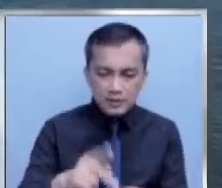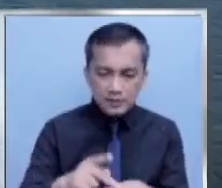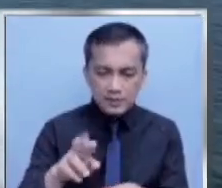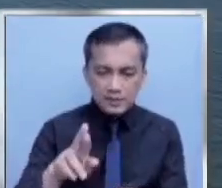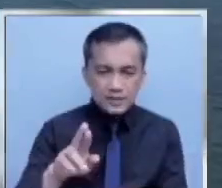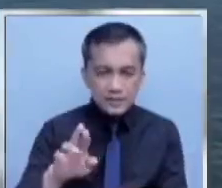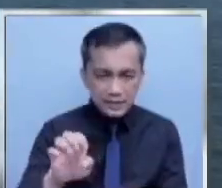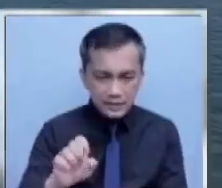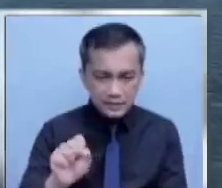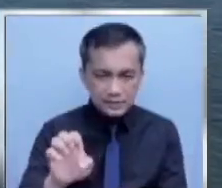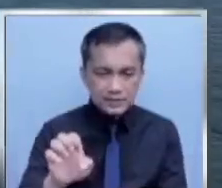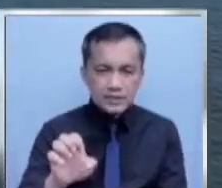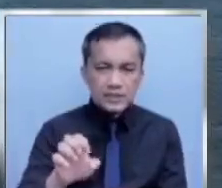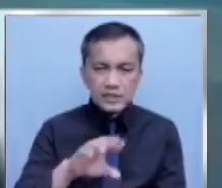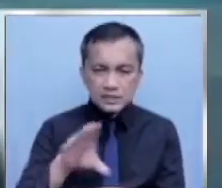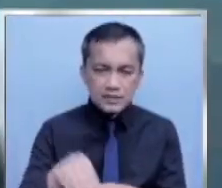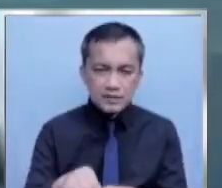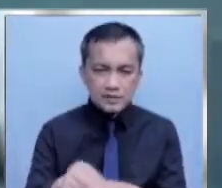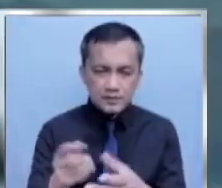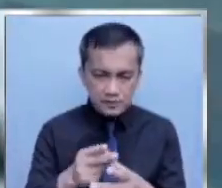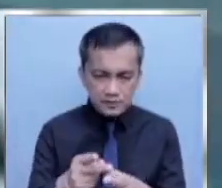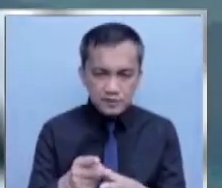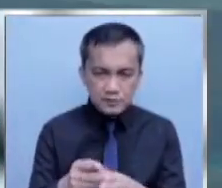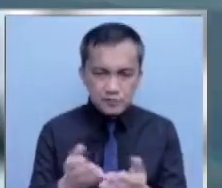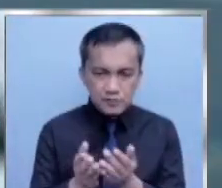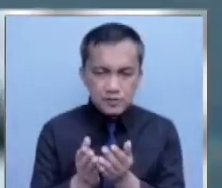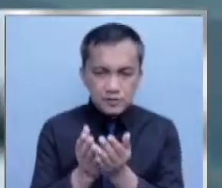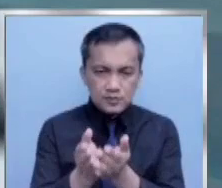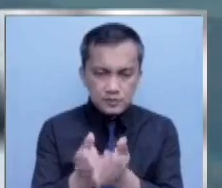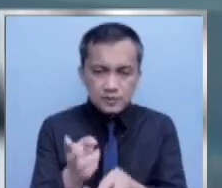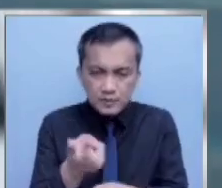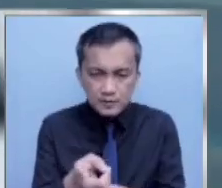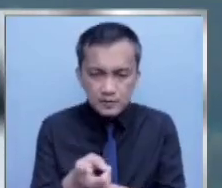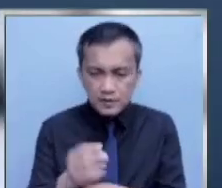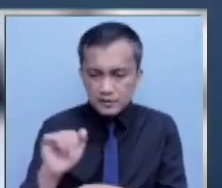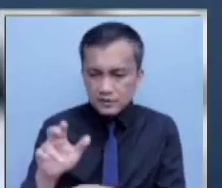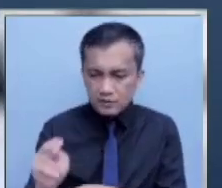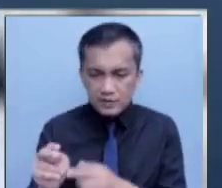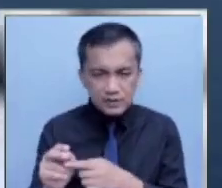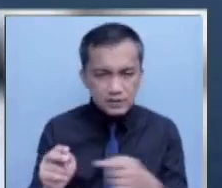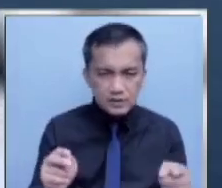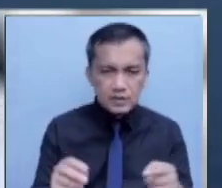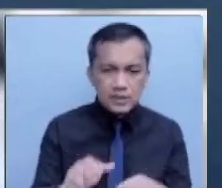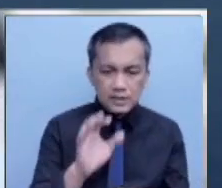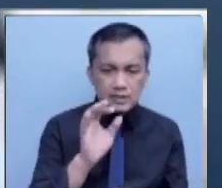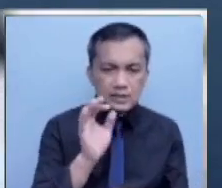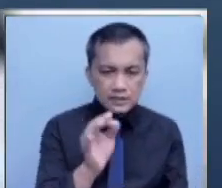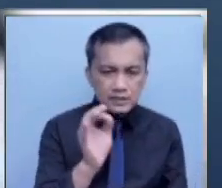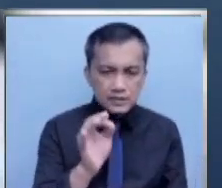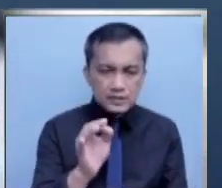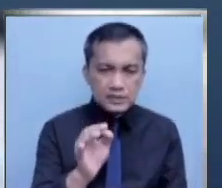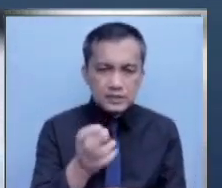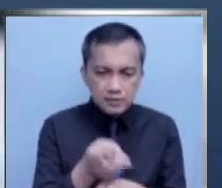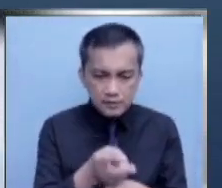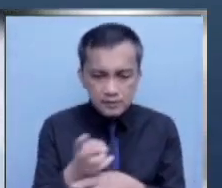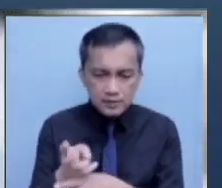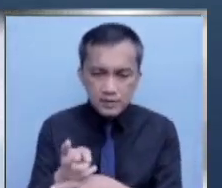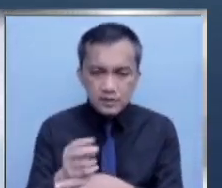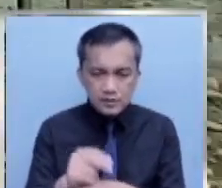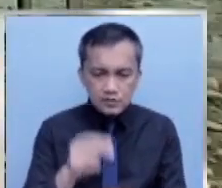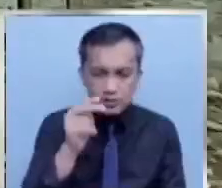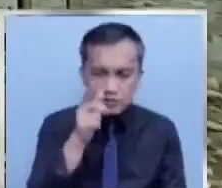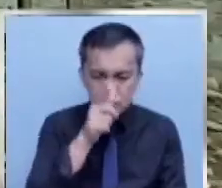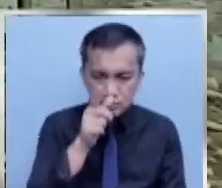prioridad para sa Maritime Patrols. Mula Enero, 90 Maritime Patrol na ang naisagawa ng Northern Luzon Command sa West Philippine